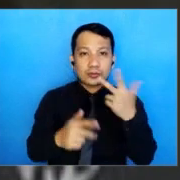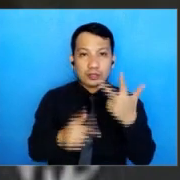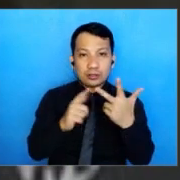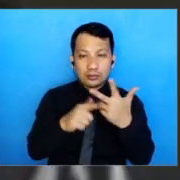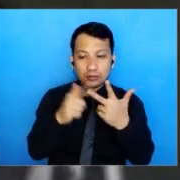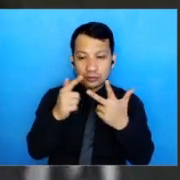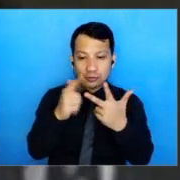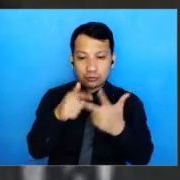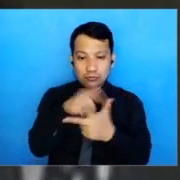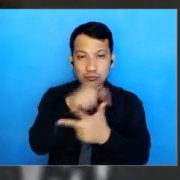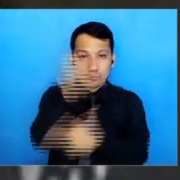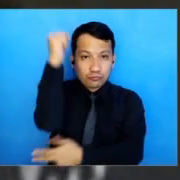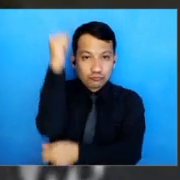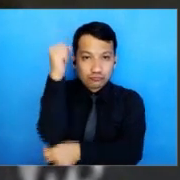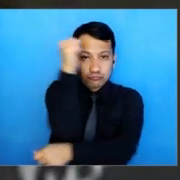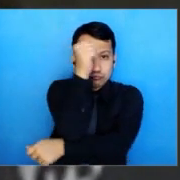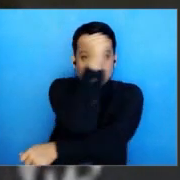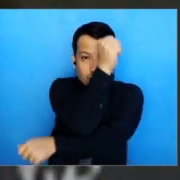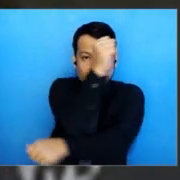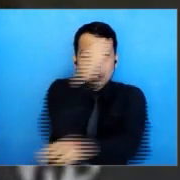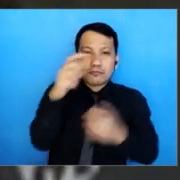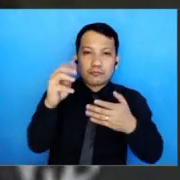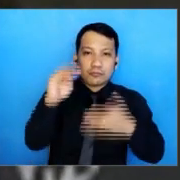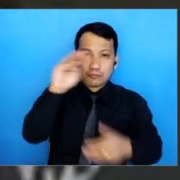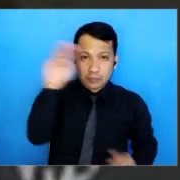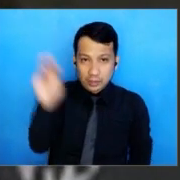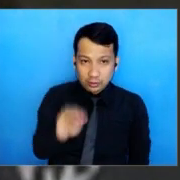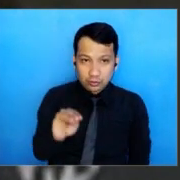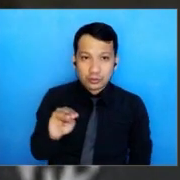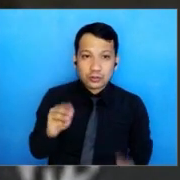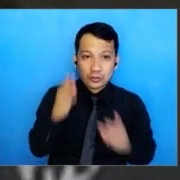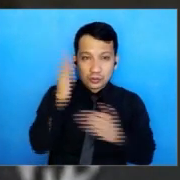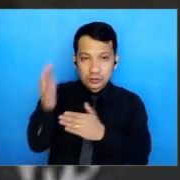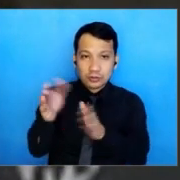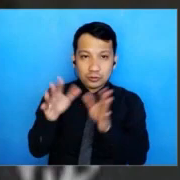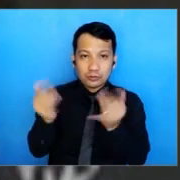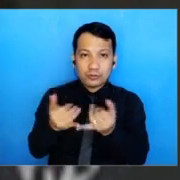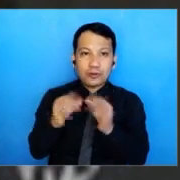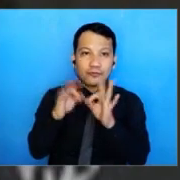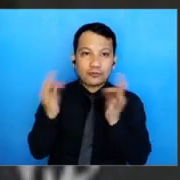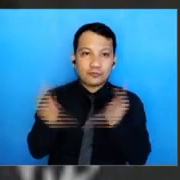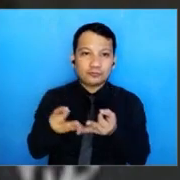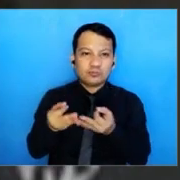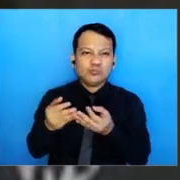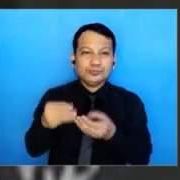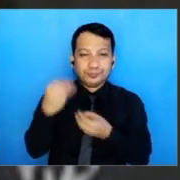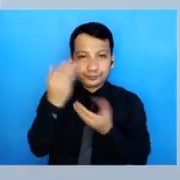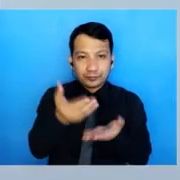Meralco. Nakikipag-ugnayan na rin ang kumpanya sa mga apektadong pamilya para magpaabot ng